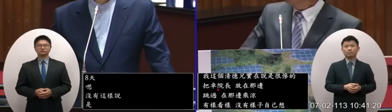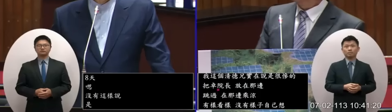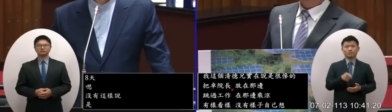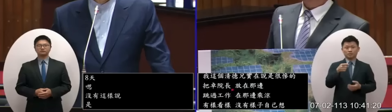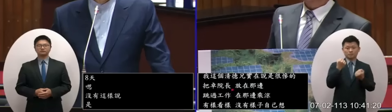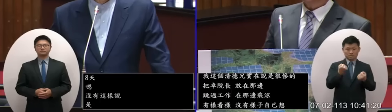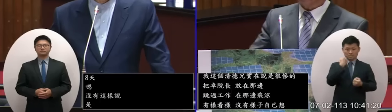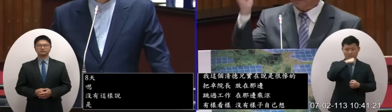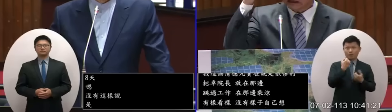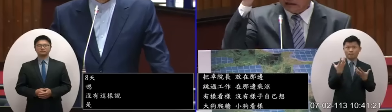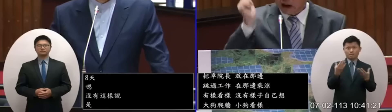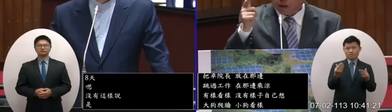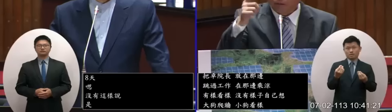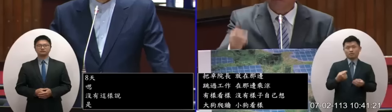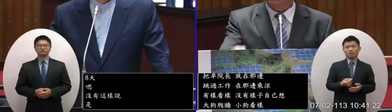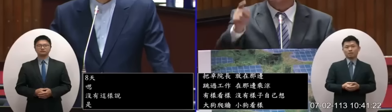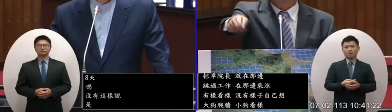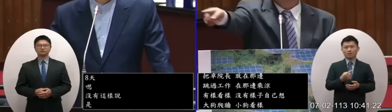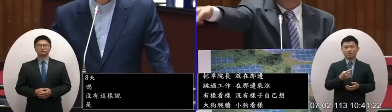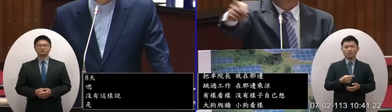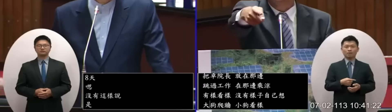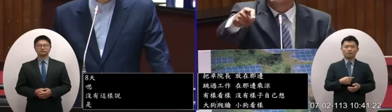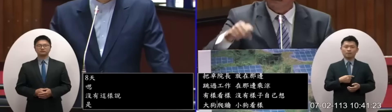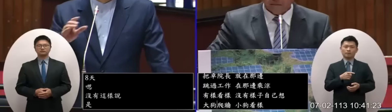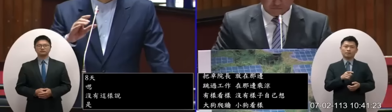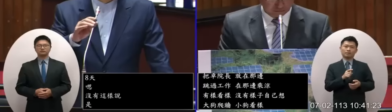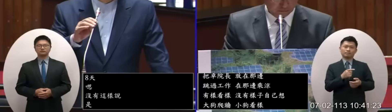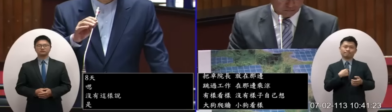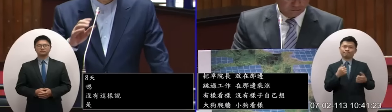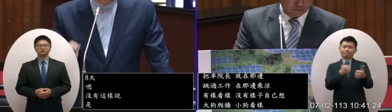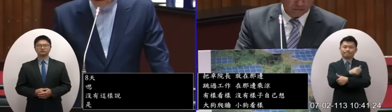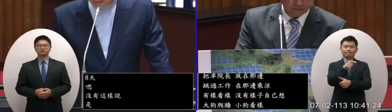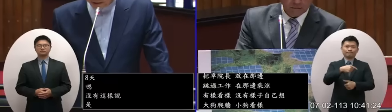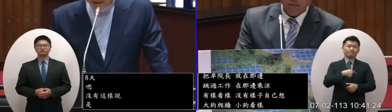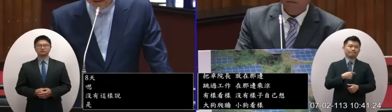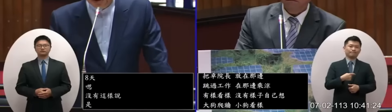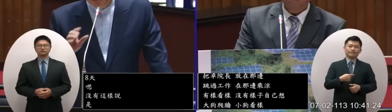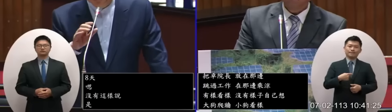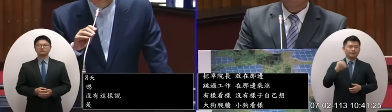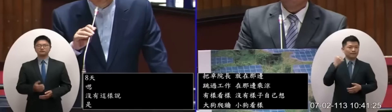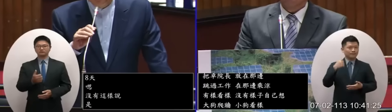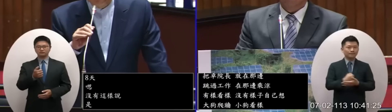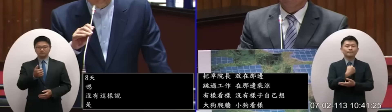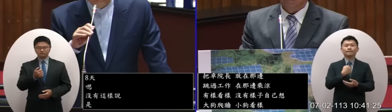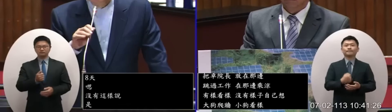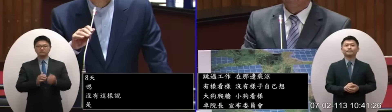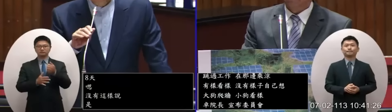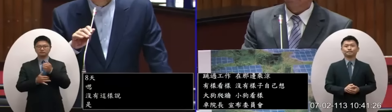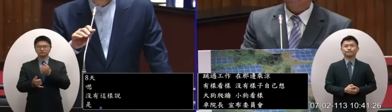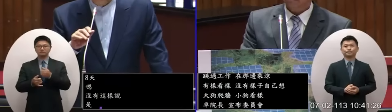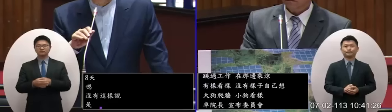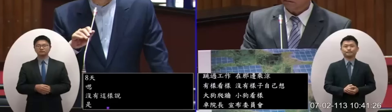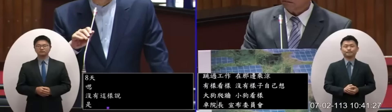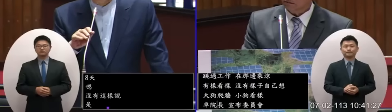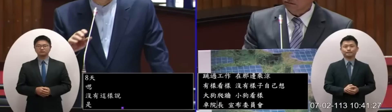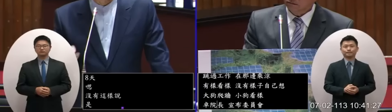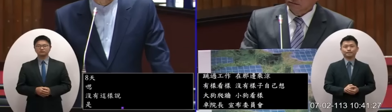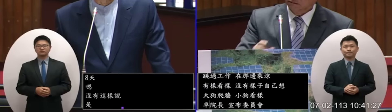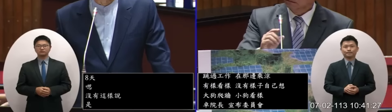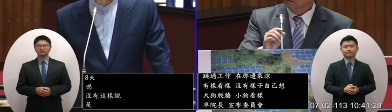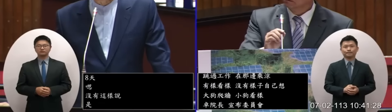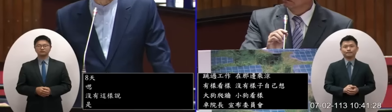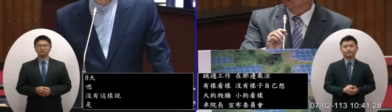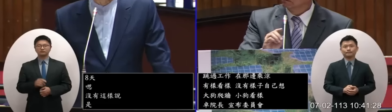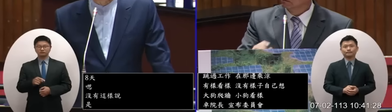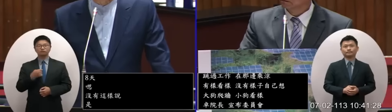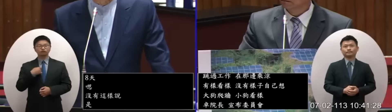国内，好，我是替你打抱不平，所以我今仔无请你起来。 谢谢委员哈。这个部分哈，我